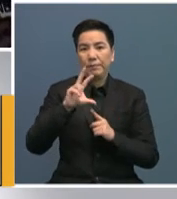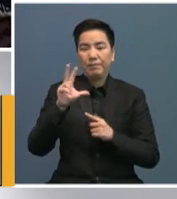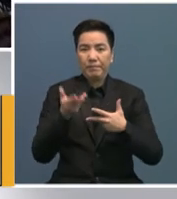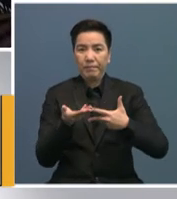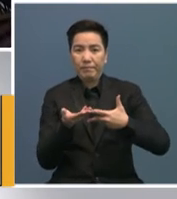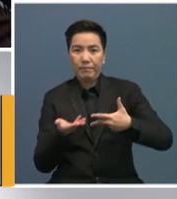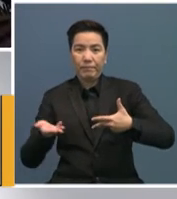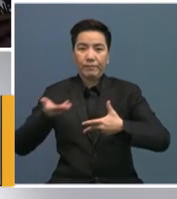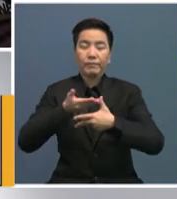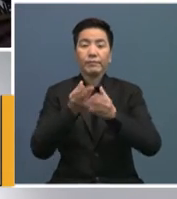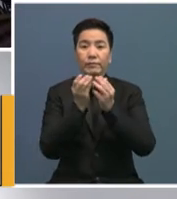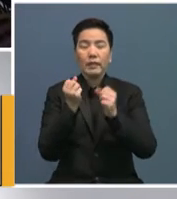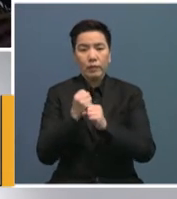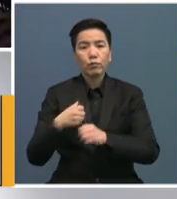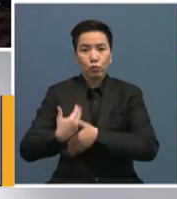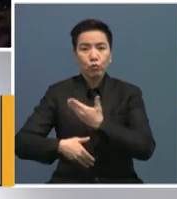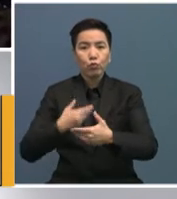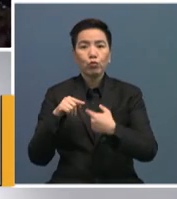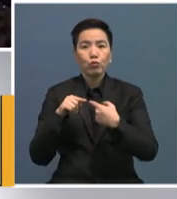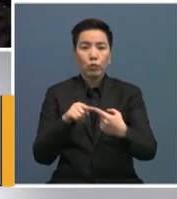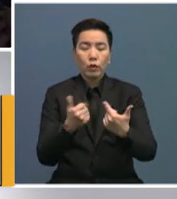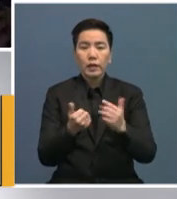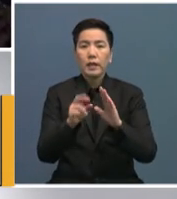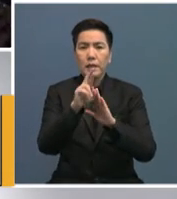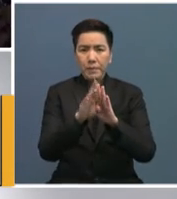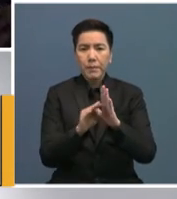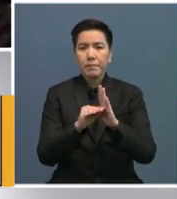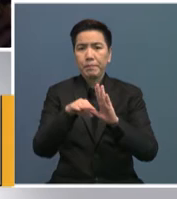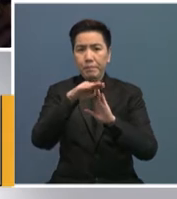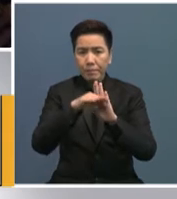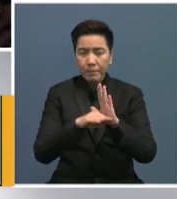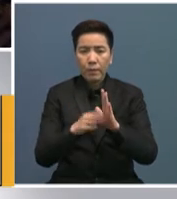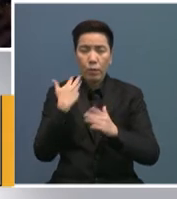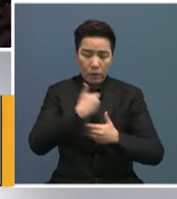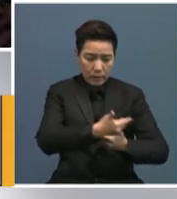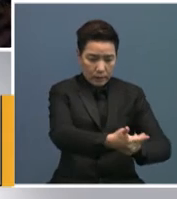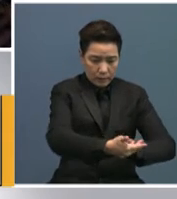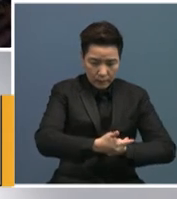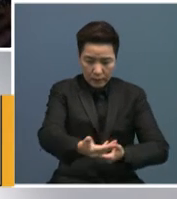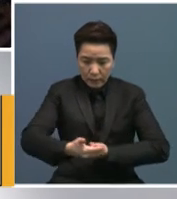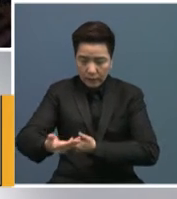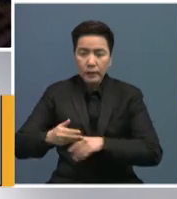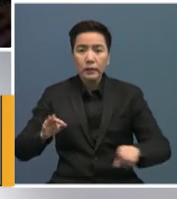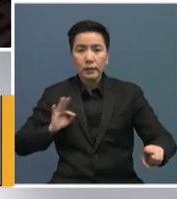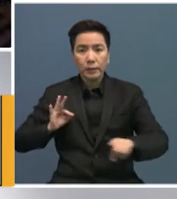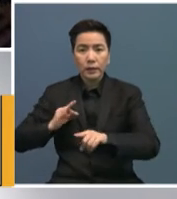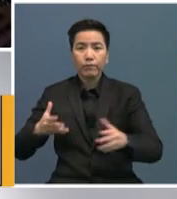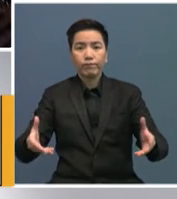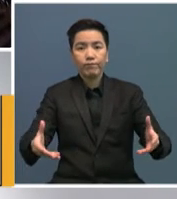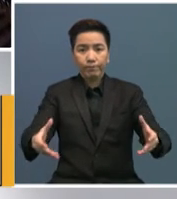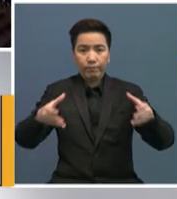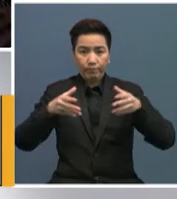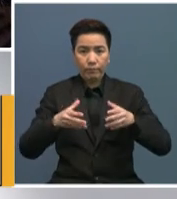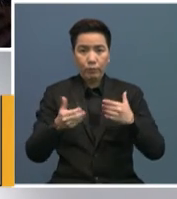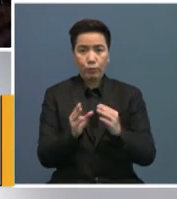ไขรัฐธรรมนูญนั้นยังคงเดินหน้าอยู่เนื่องจากว่าเป็นไปตามระเบียบวาระการประชุมและก็มีหนังสือเชิญไปยังสมาชิกรัฐสภาร่วมกัน